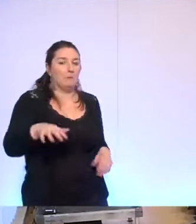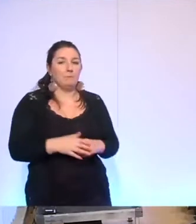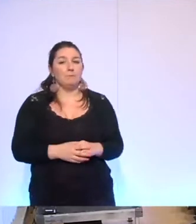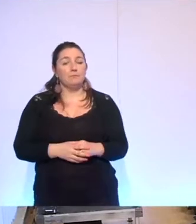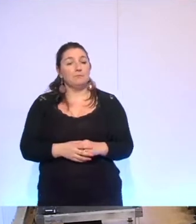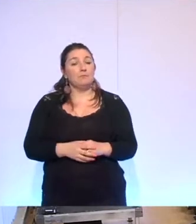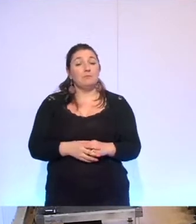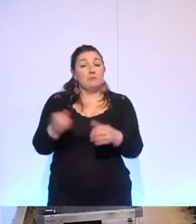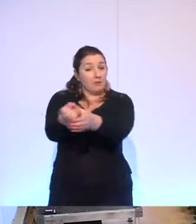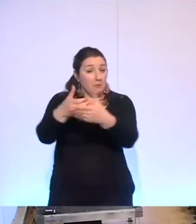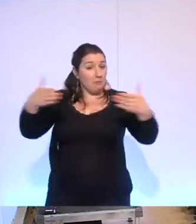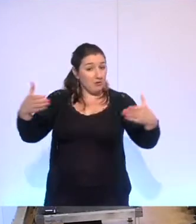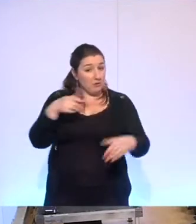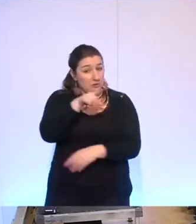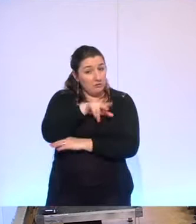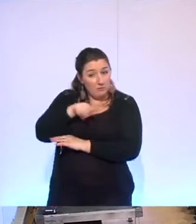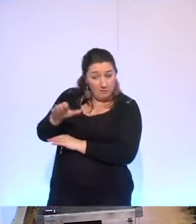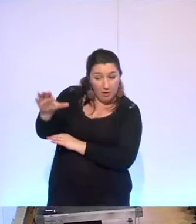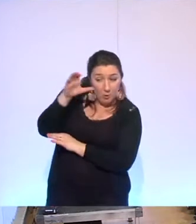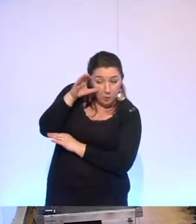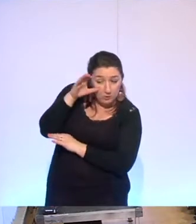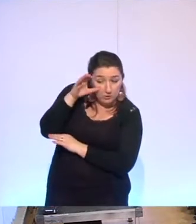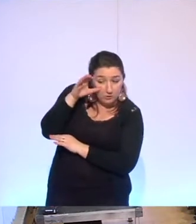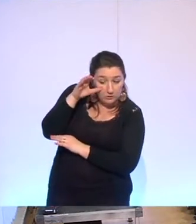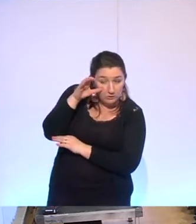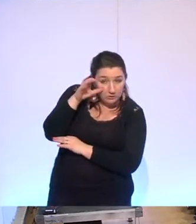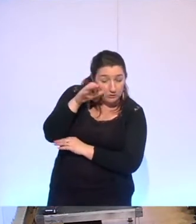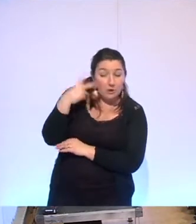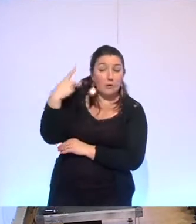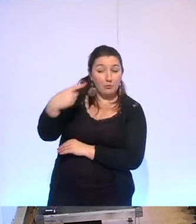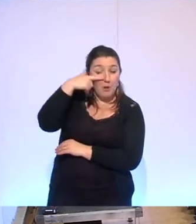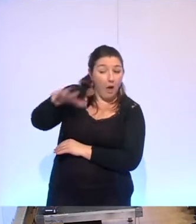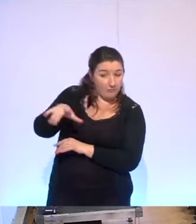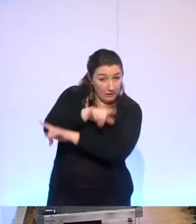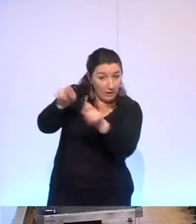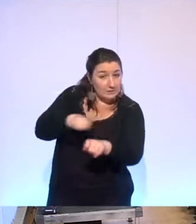Entendrez-vous cette majorité ? En tiendrez-vous compte ?